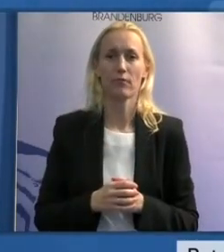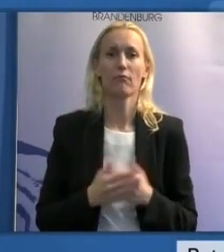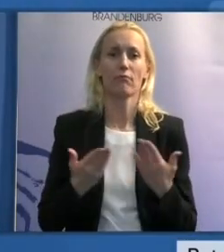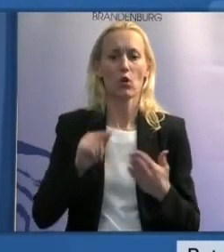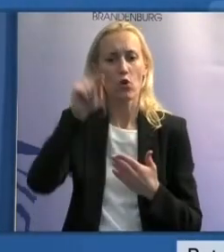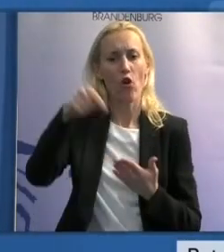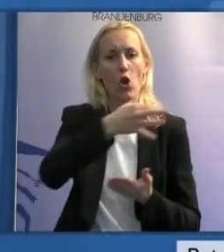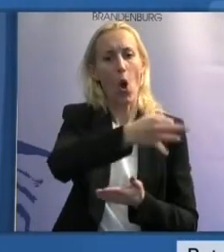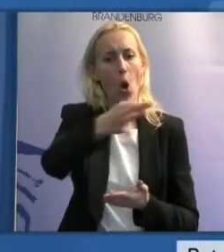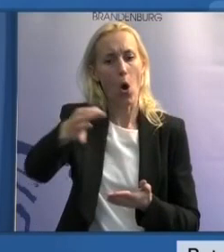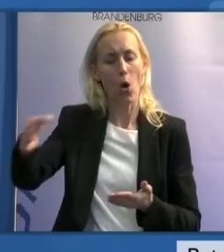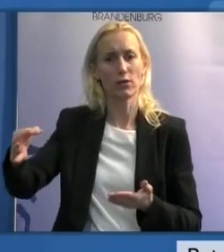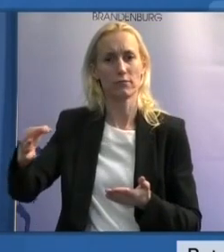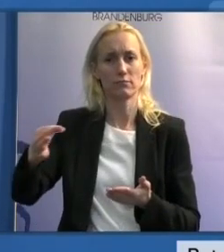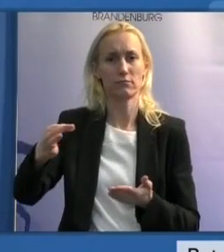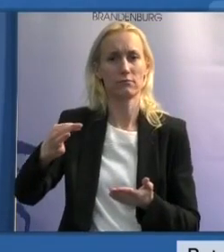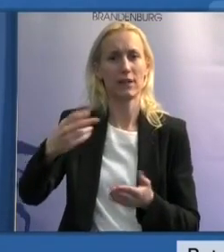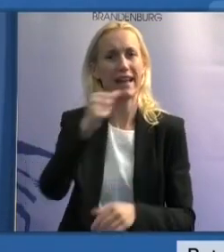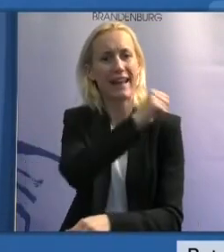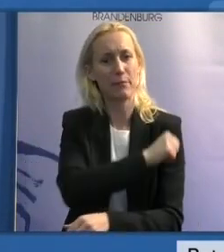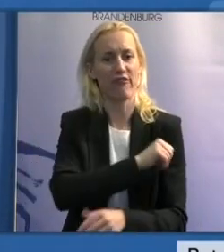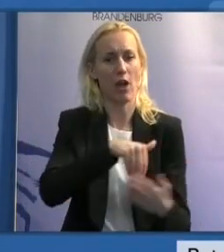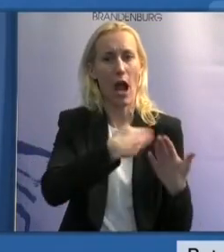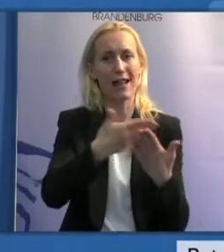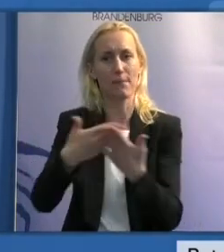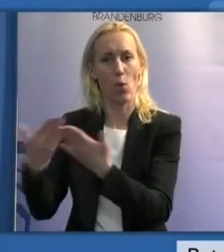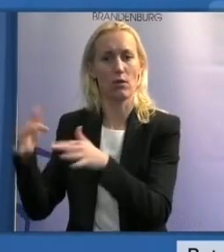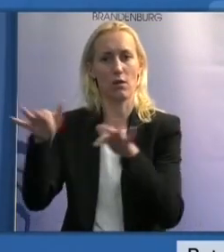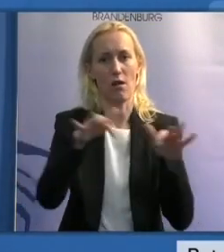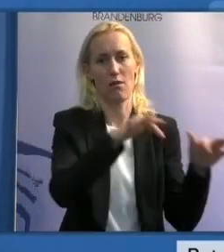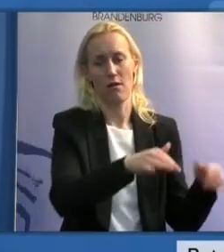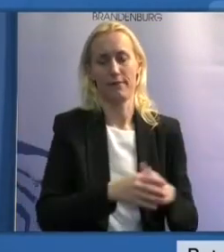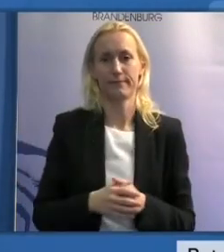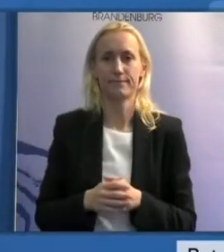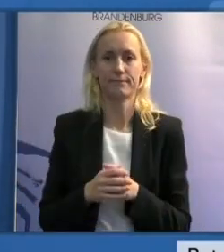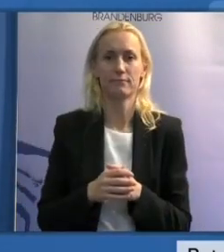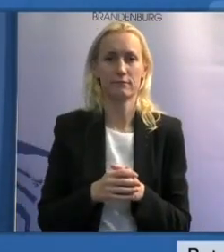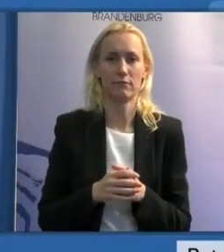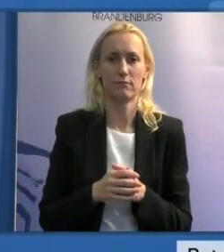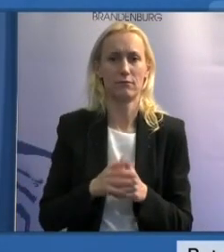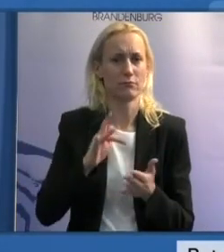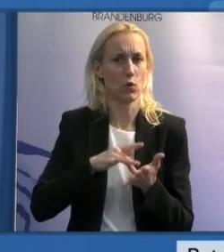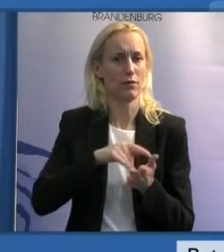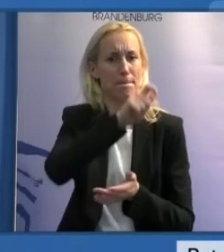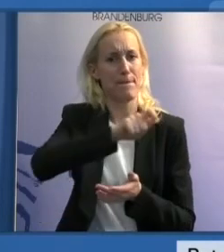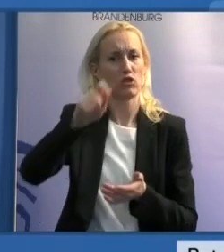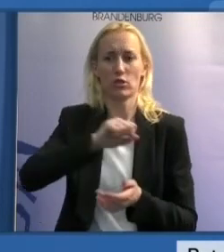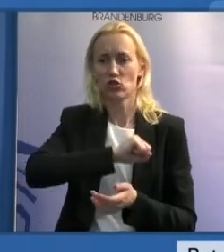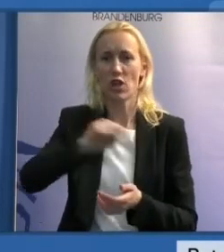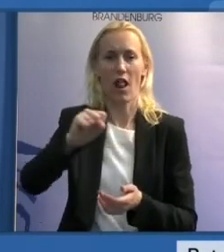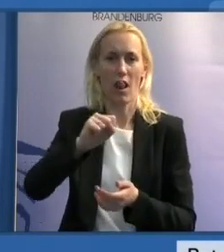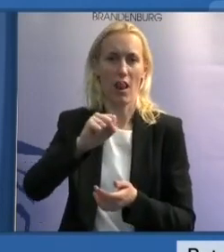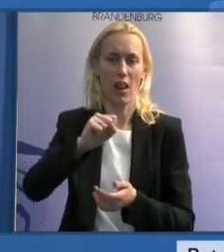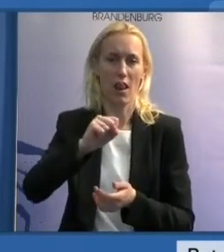vor Ort auch die entsprechenden Impfangebote geschaffen werden, um den Menschen möglichst schnell